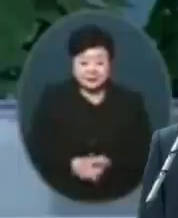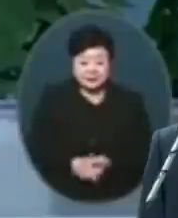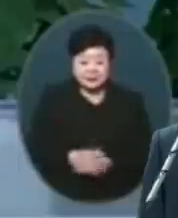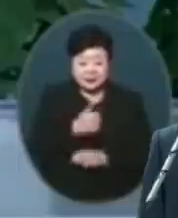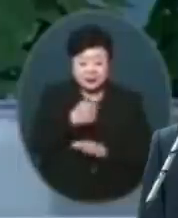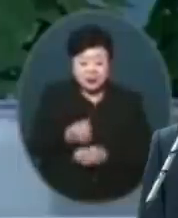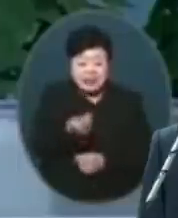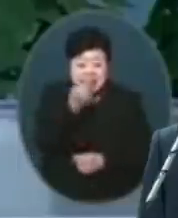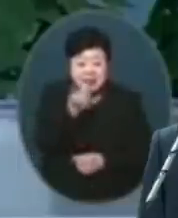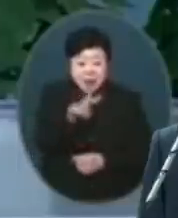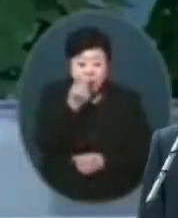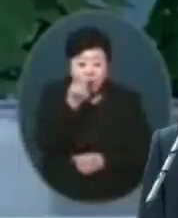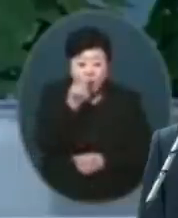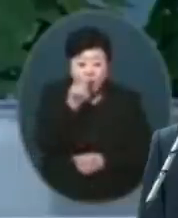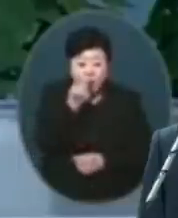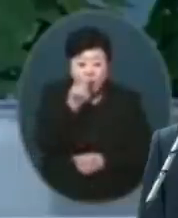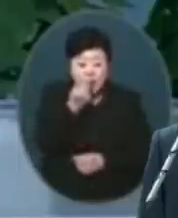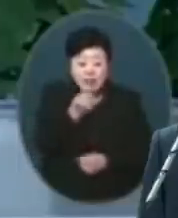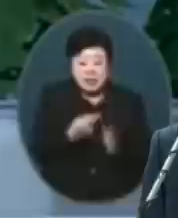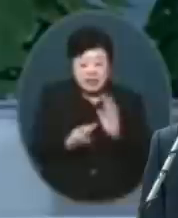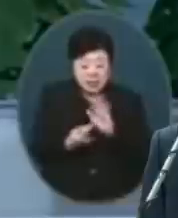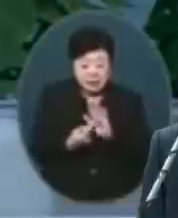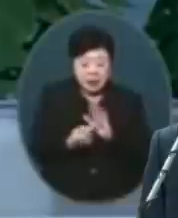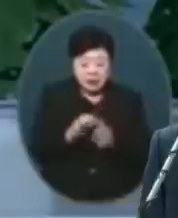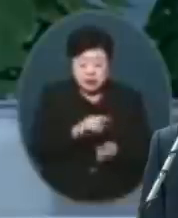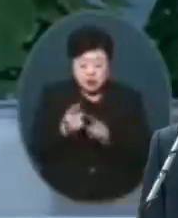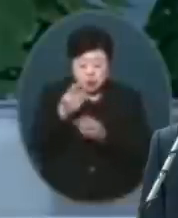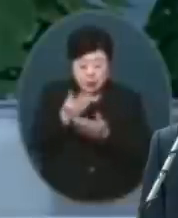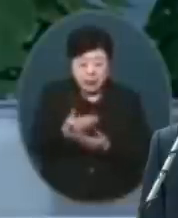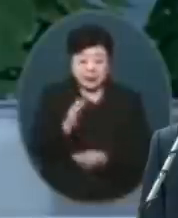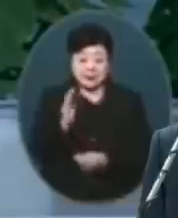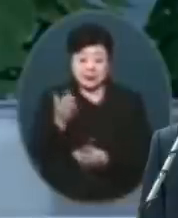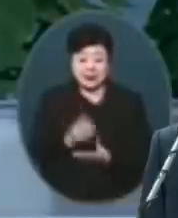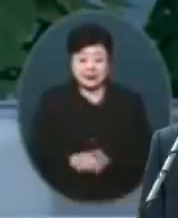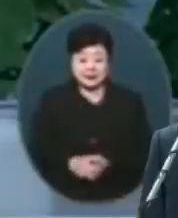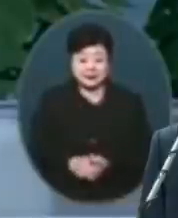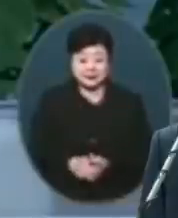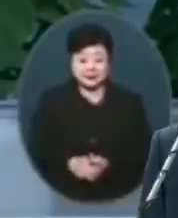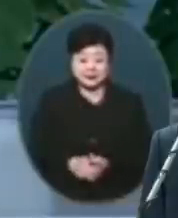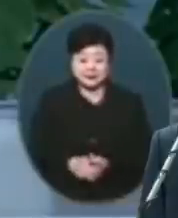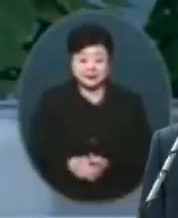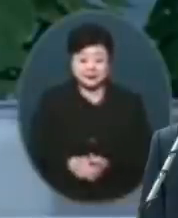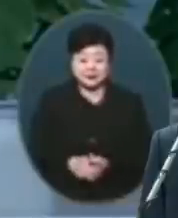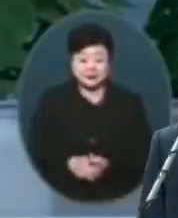그리스도의 생명이 임하여 치료함을 받게 되는 것입니다.